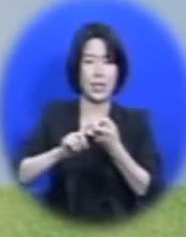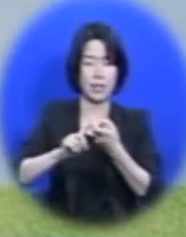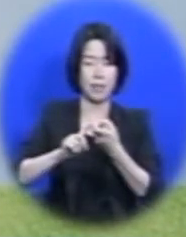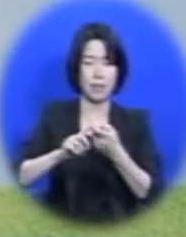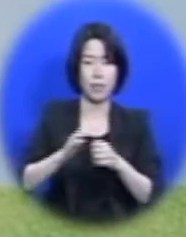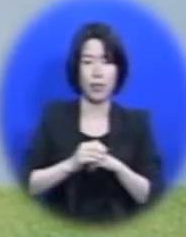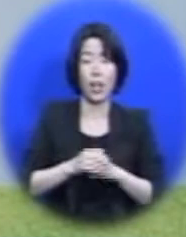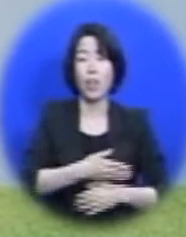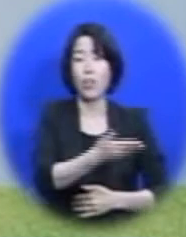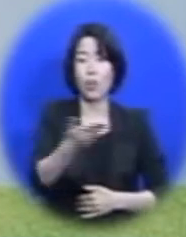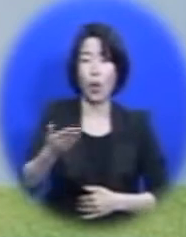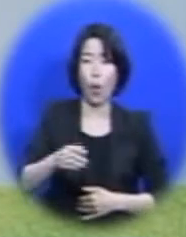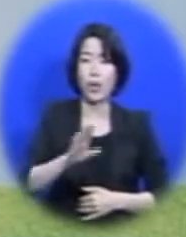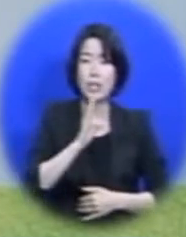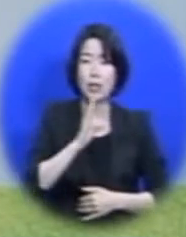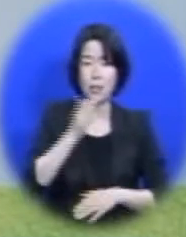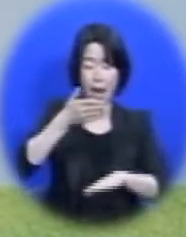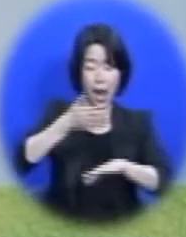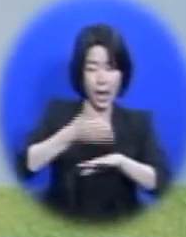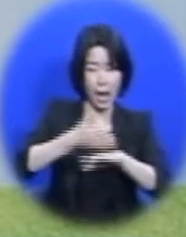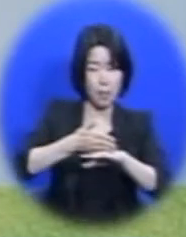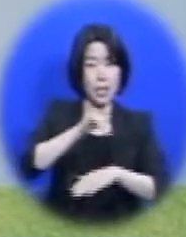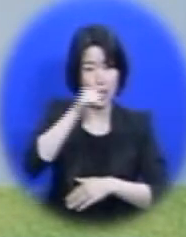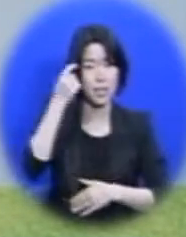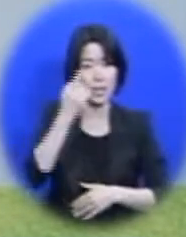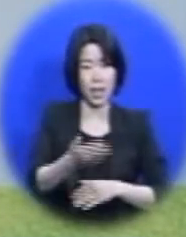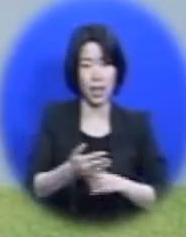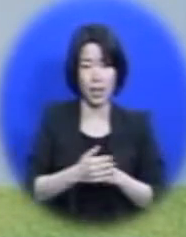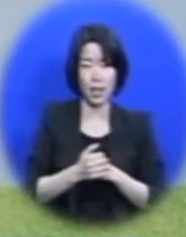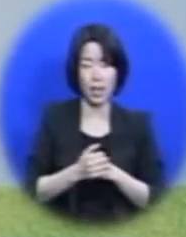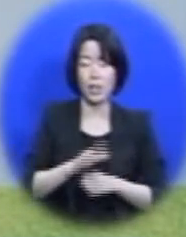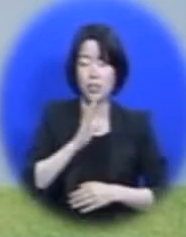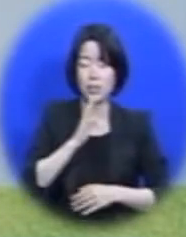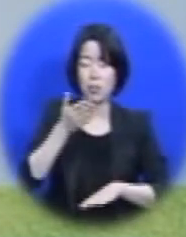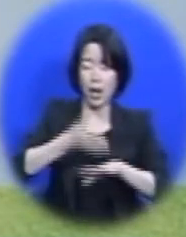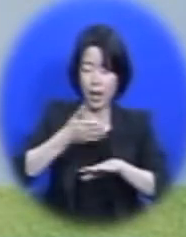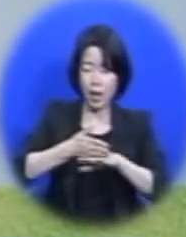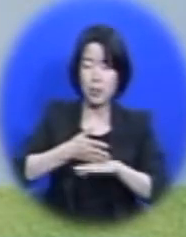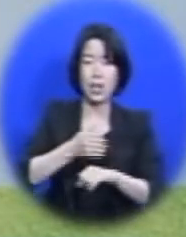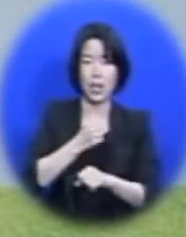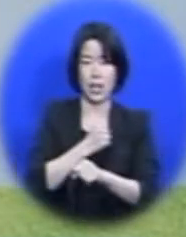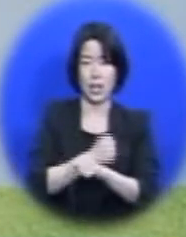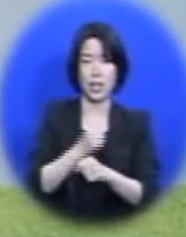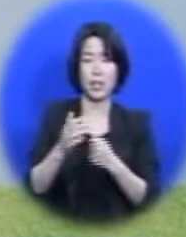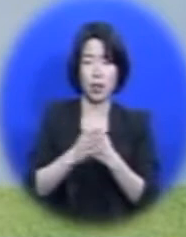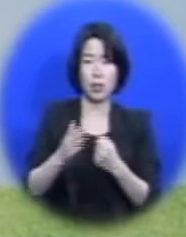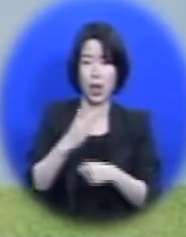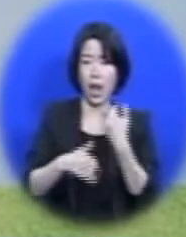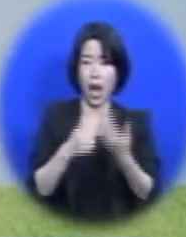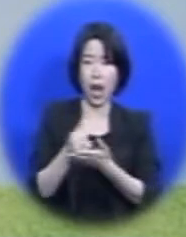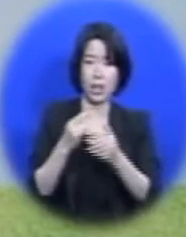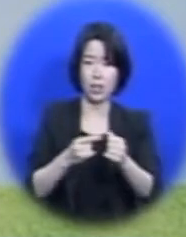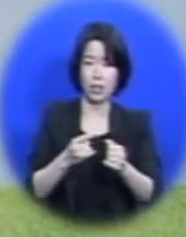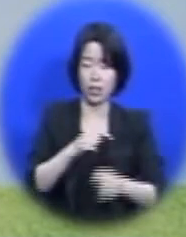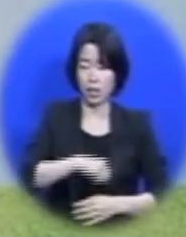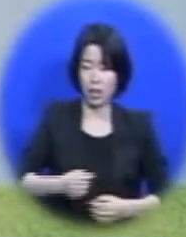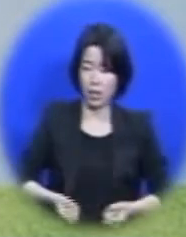너희들은 정말 감사하니? 정말 감사해서 하나님께 희생제사를 드리는